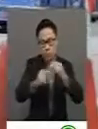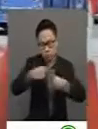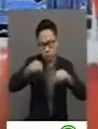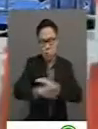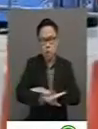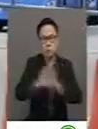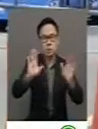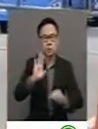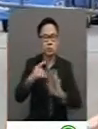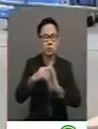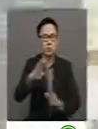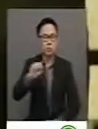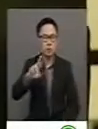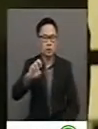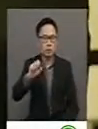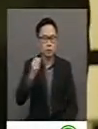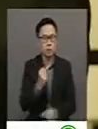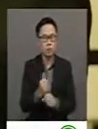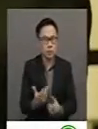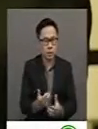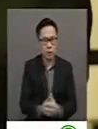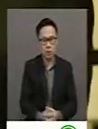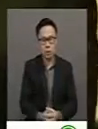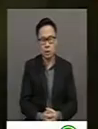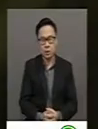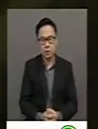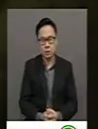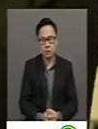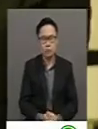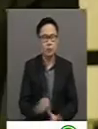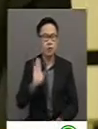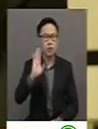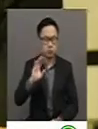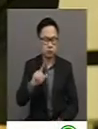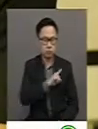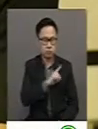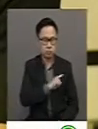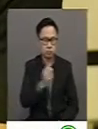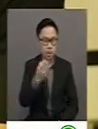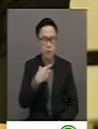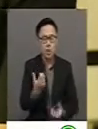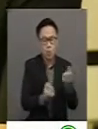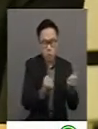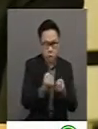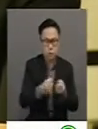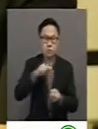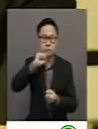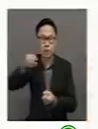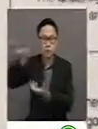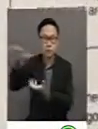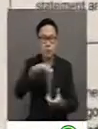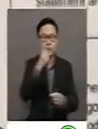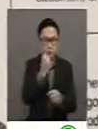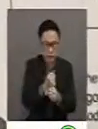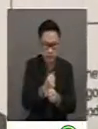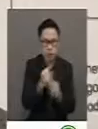ถจากเบสลินได้ ใครเป็นคน เบสลินอ้างว่าชิ้นส่วนรถมาจากจีนแต่ไป